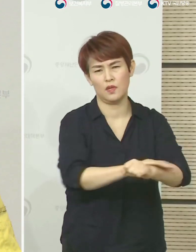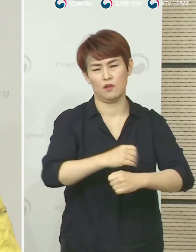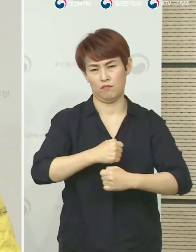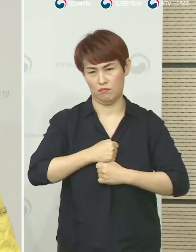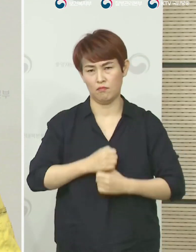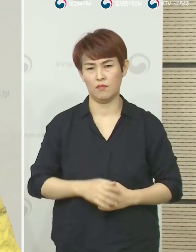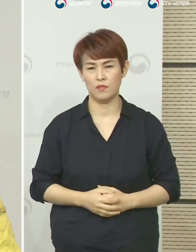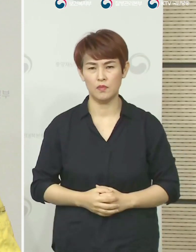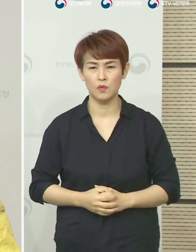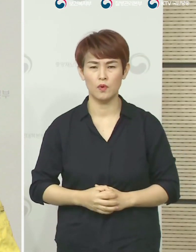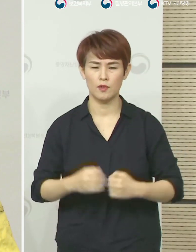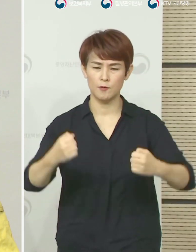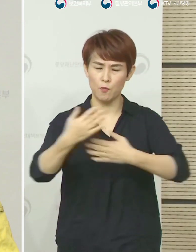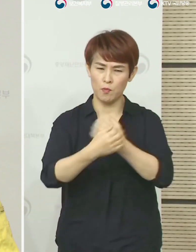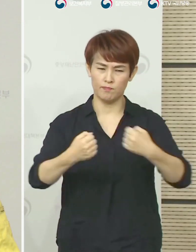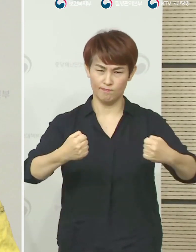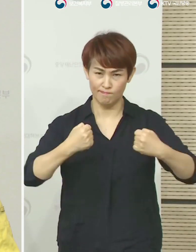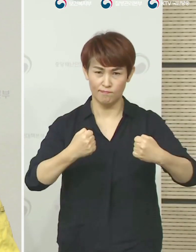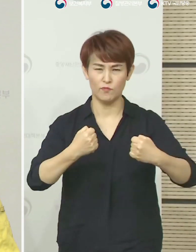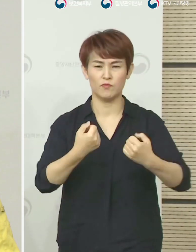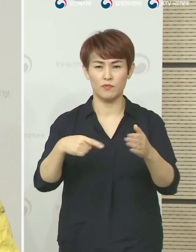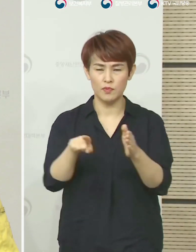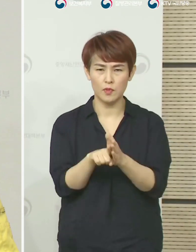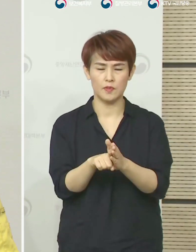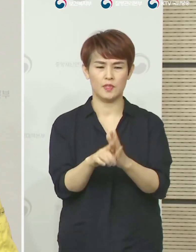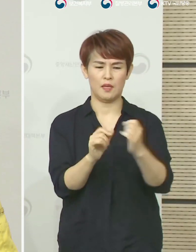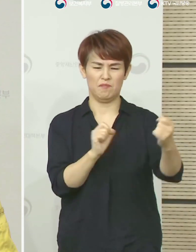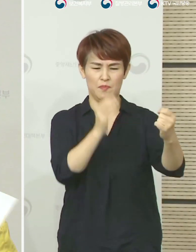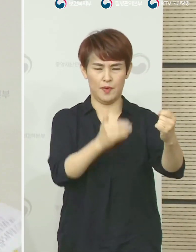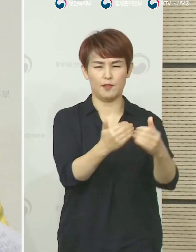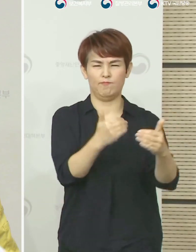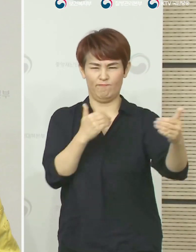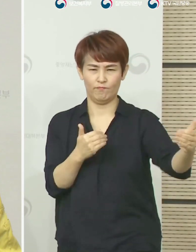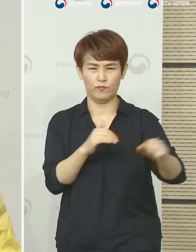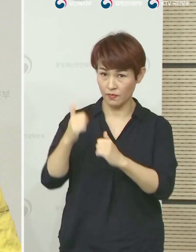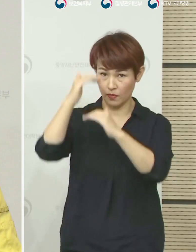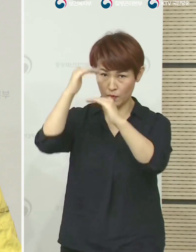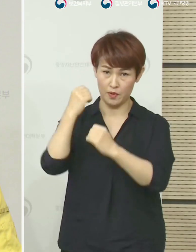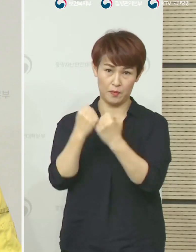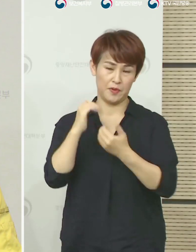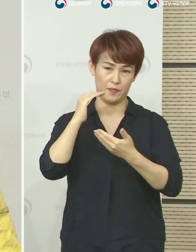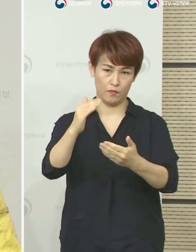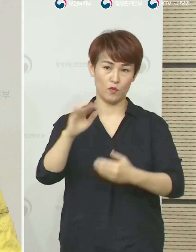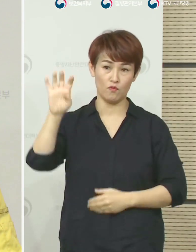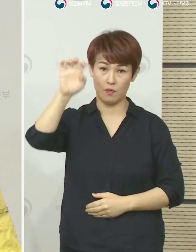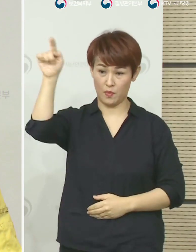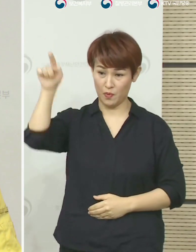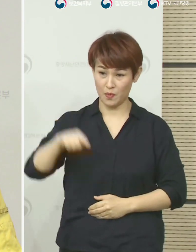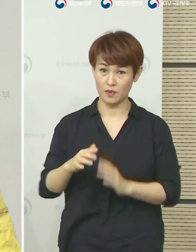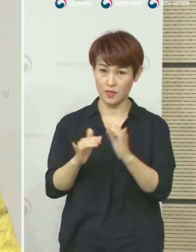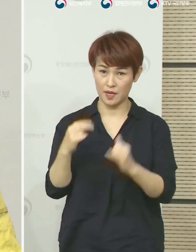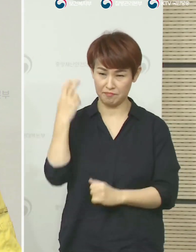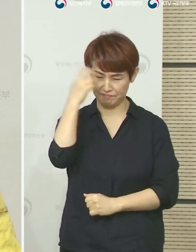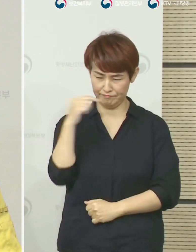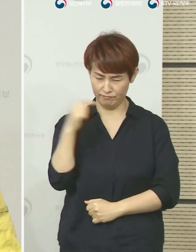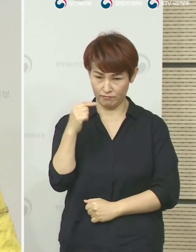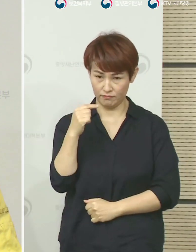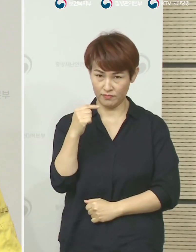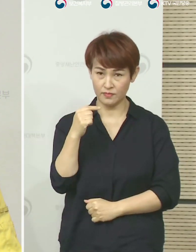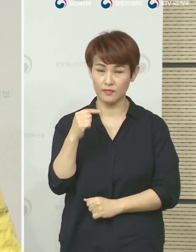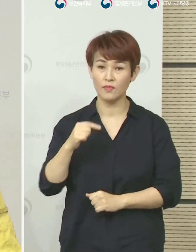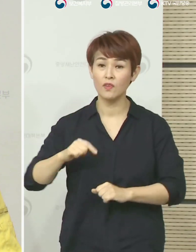유지, 환기와 소독 등 준수사항을 이해하고 실천해 주시길 바랍니다. 유럽발 입국자에 대한 검역을 강화한